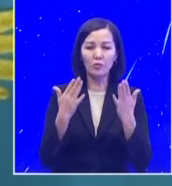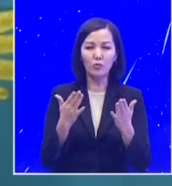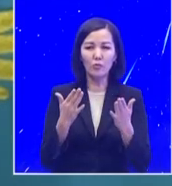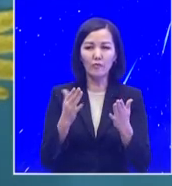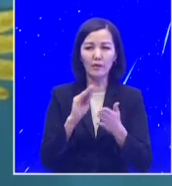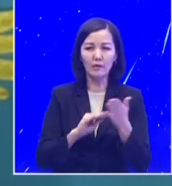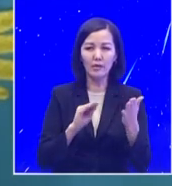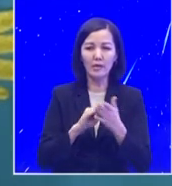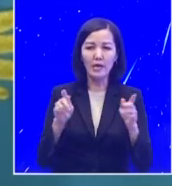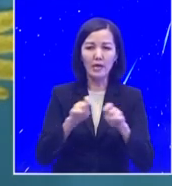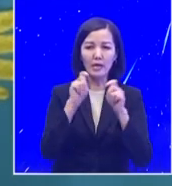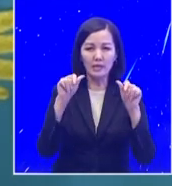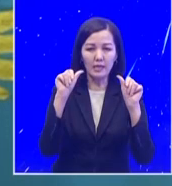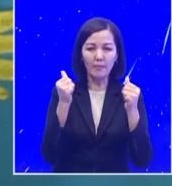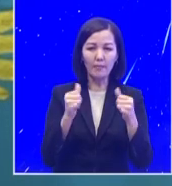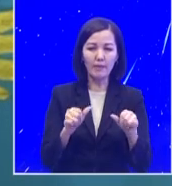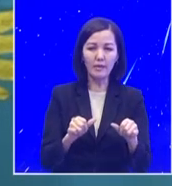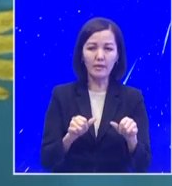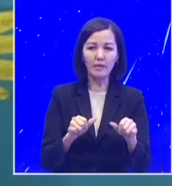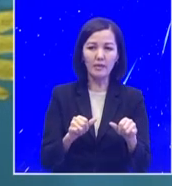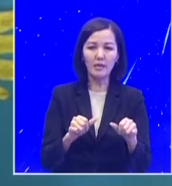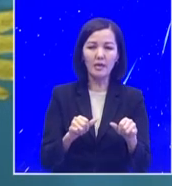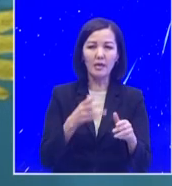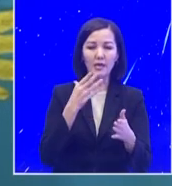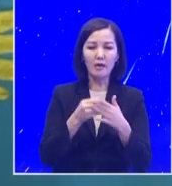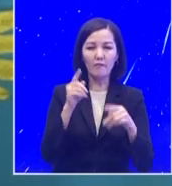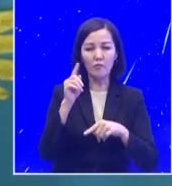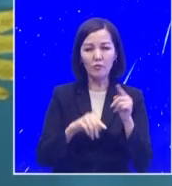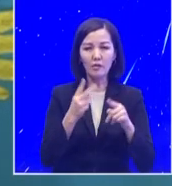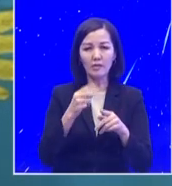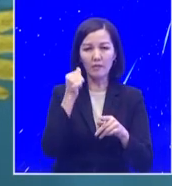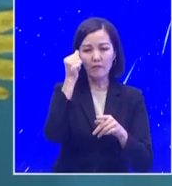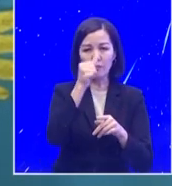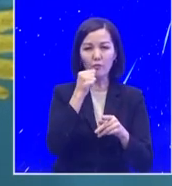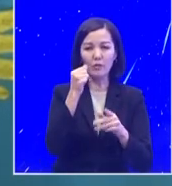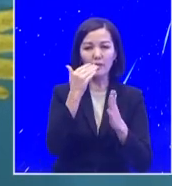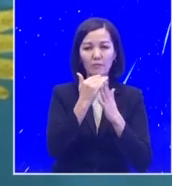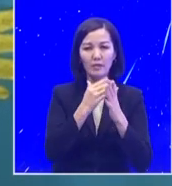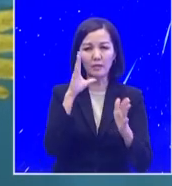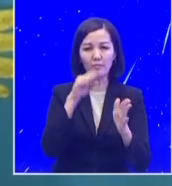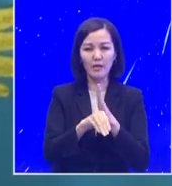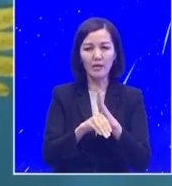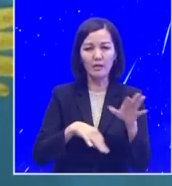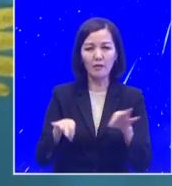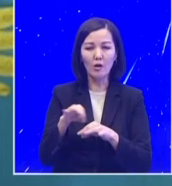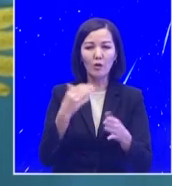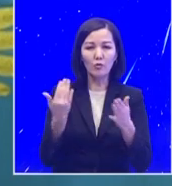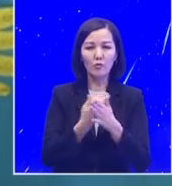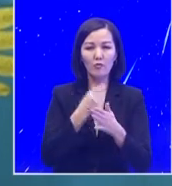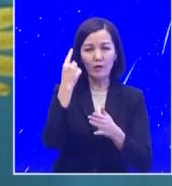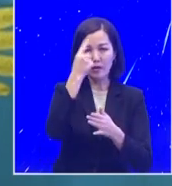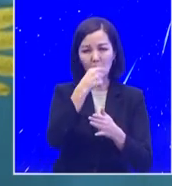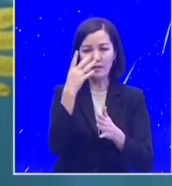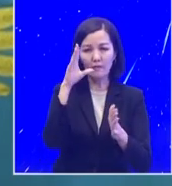и открытие памятника поэта на его родине. За 2 года в список проектов 100 новых лиц Казахстана